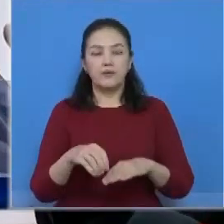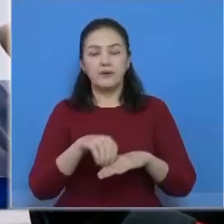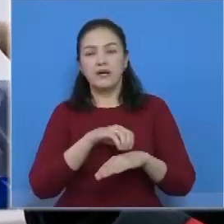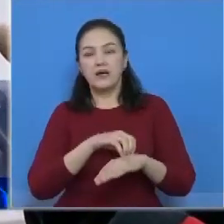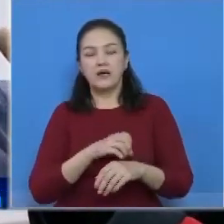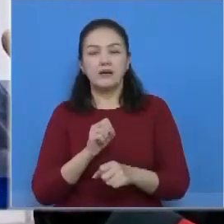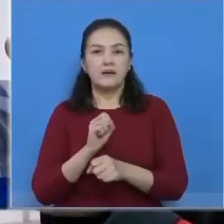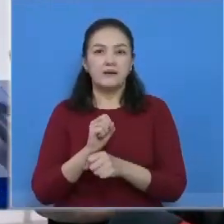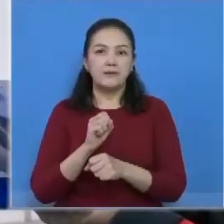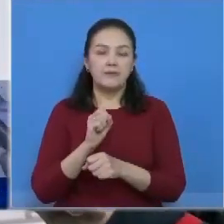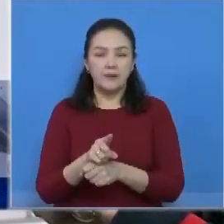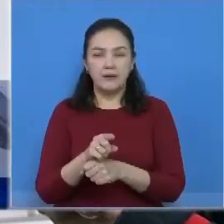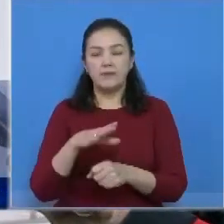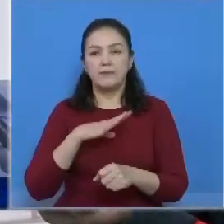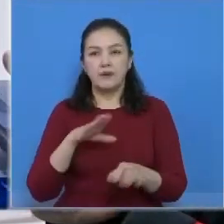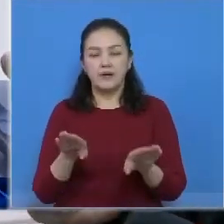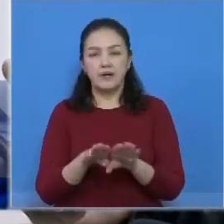бойынша